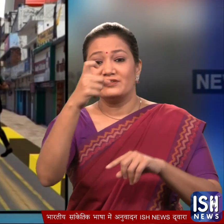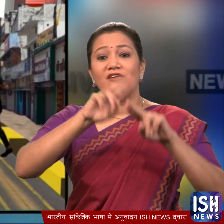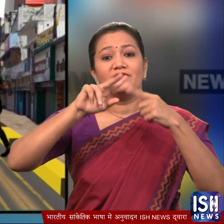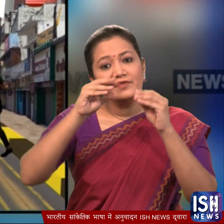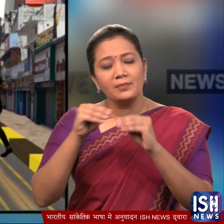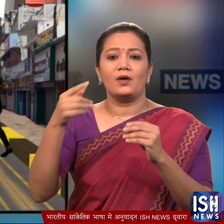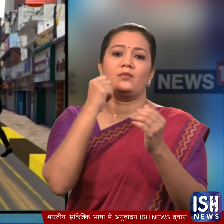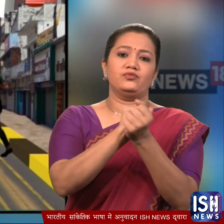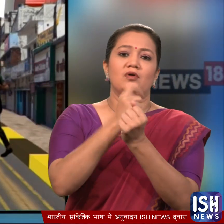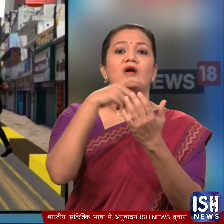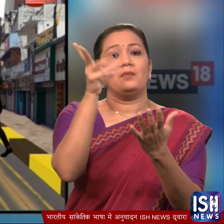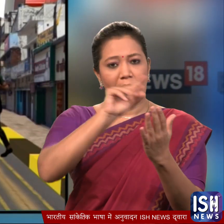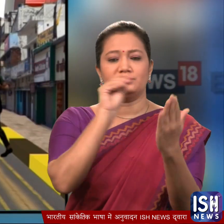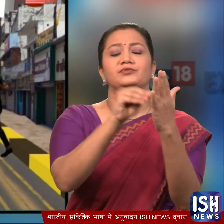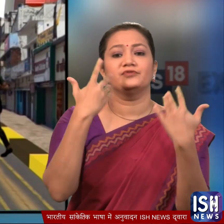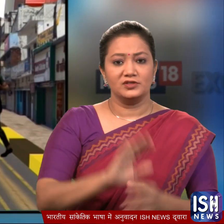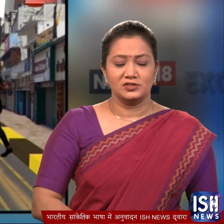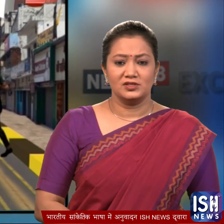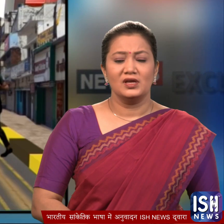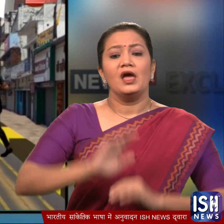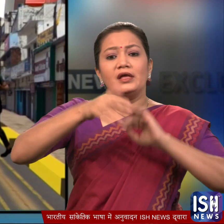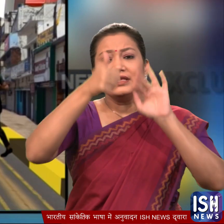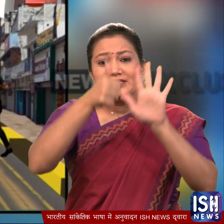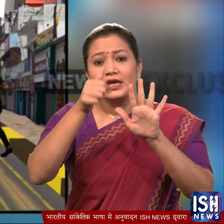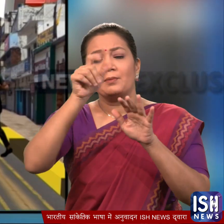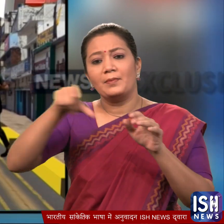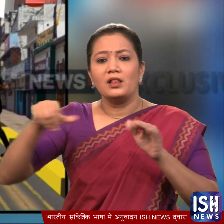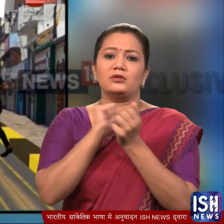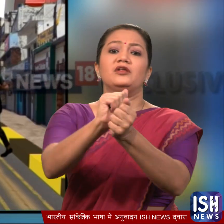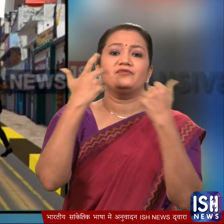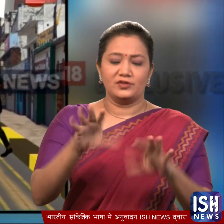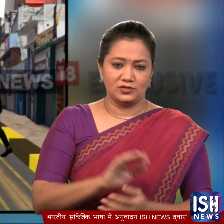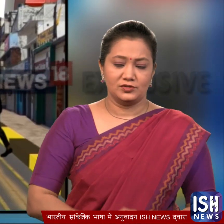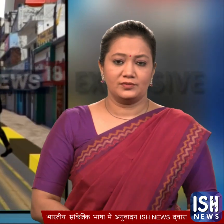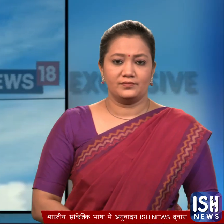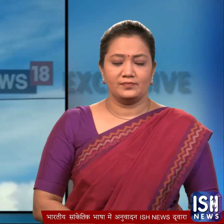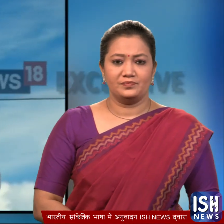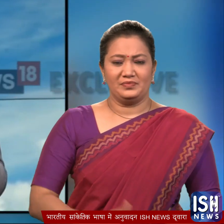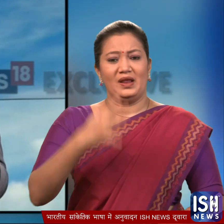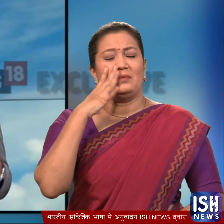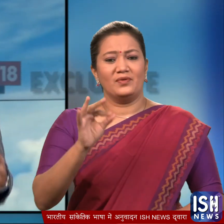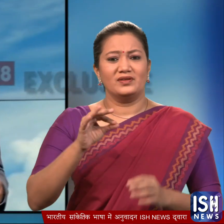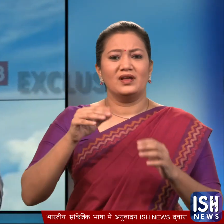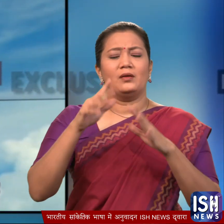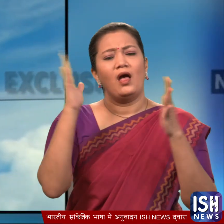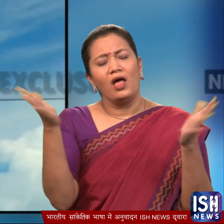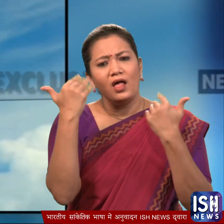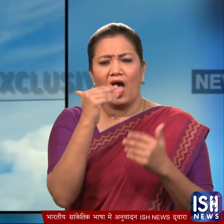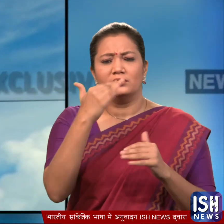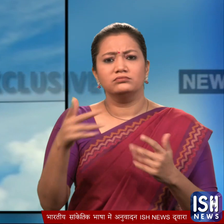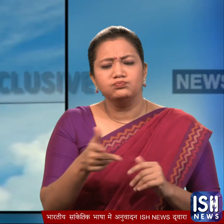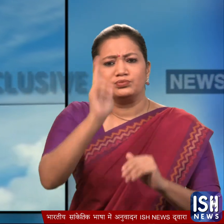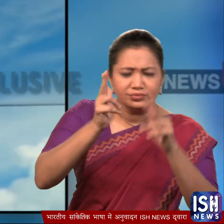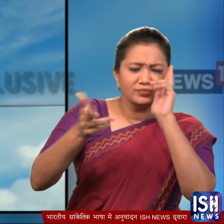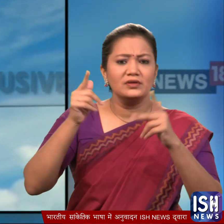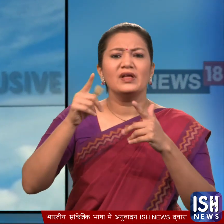घटना की शिकायत पुलिस में दर्ज करवाई गई, जिसके बाद पुलिस ने 6 लोगों को गिरफ्तार करने का दावा किया। सौभाग्य की एक बात यह कि ताबड़तोड़ फायरिंग की